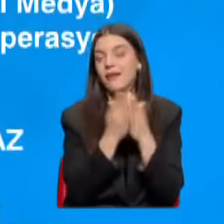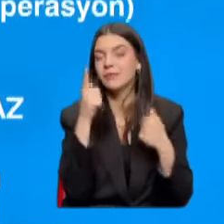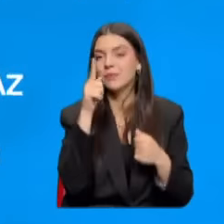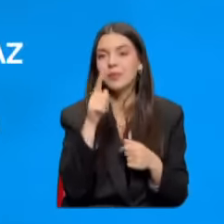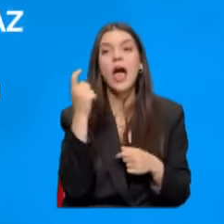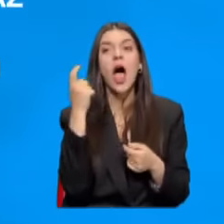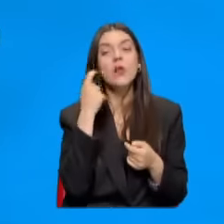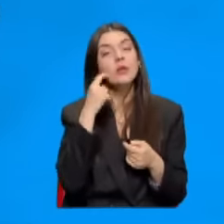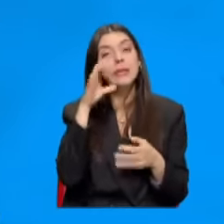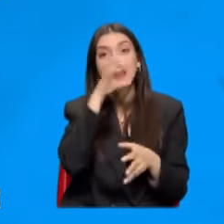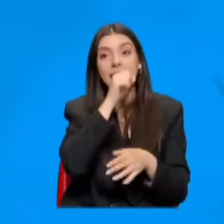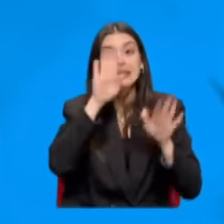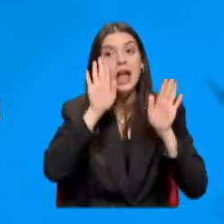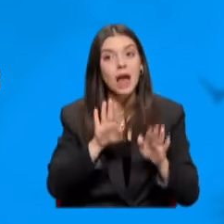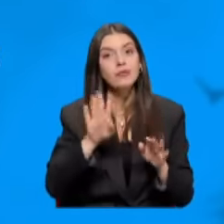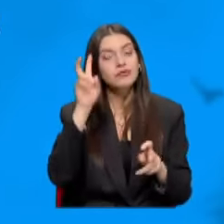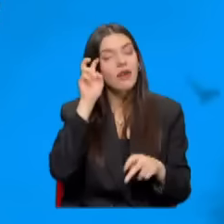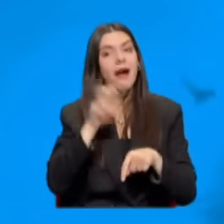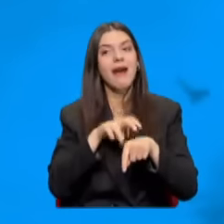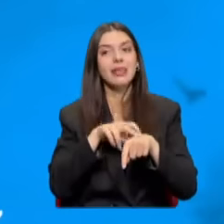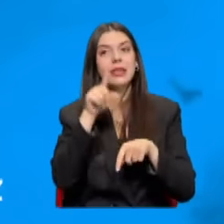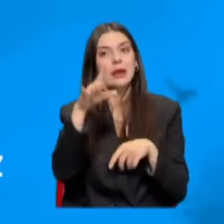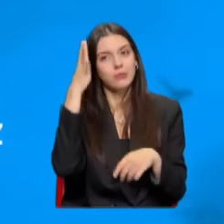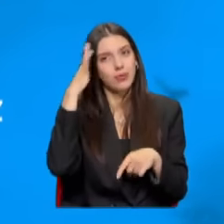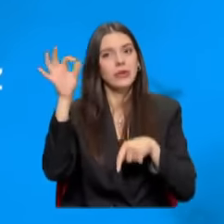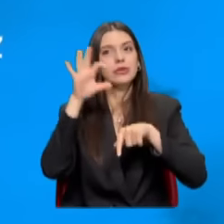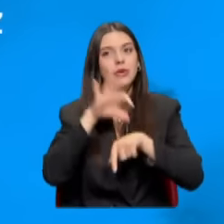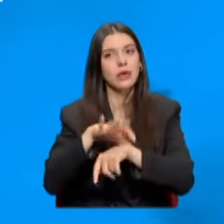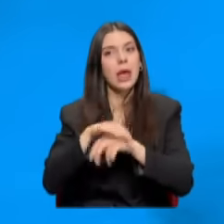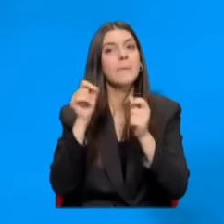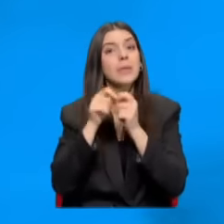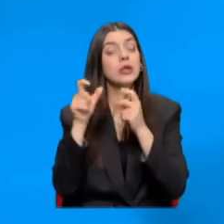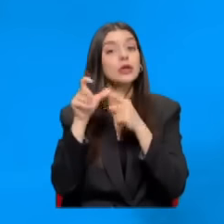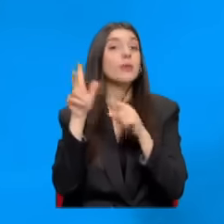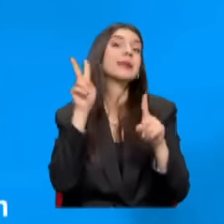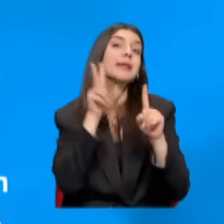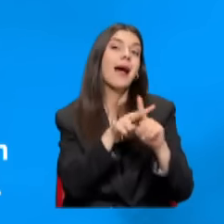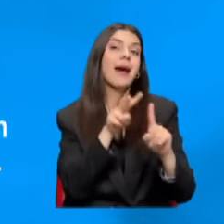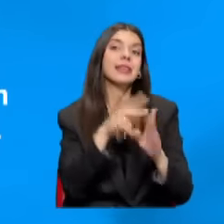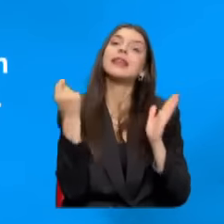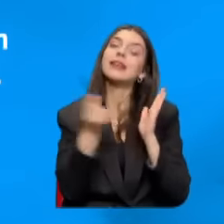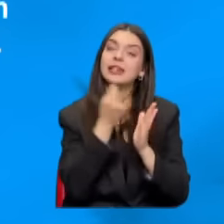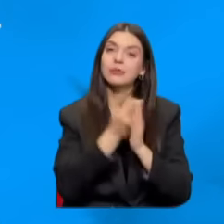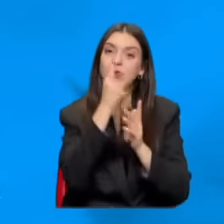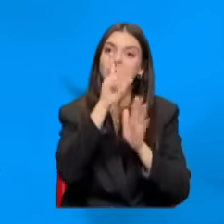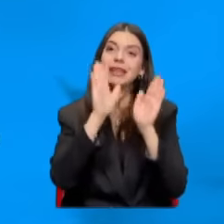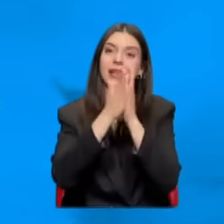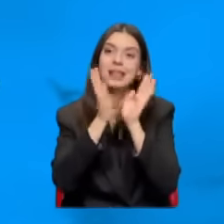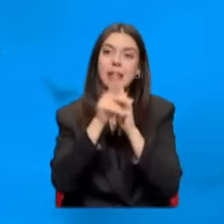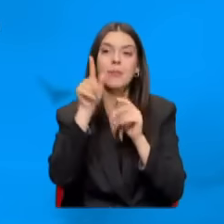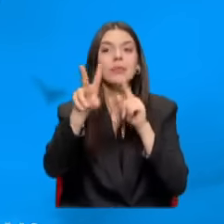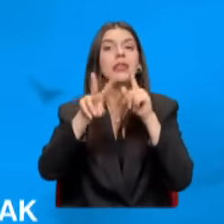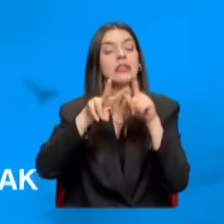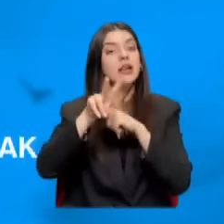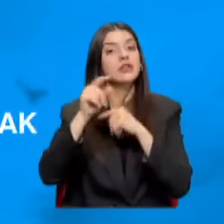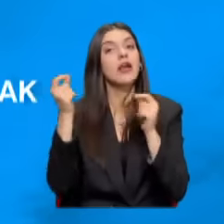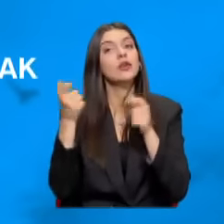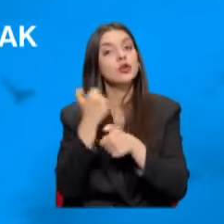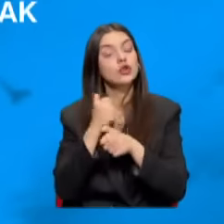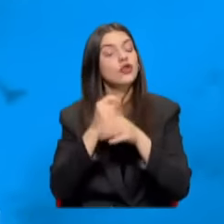gizli kalmış anıları Profesör Doktor bingür Sönmez'in katkılarıyla yazılmış bir kitap Yaşar Gürsoy